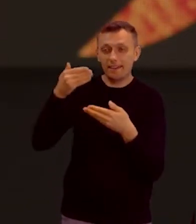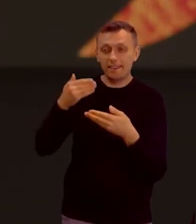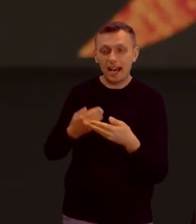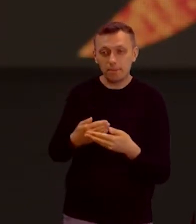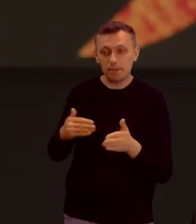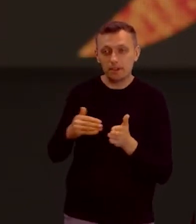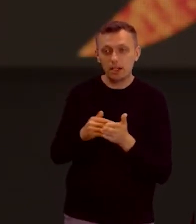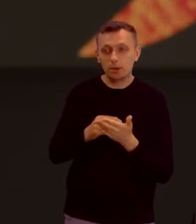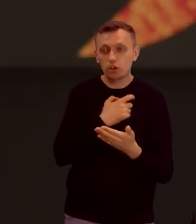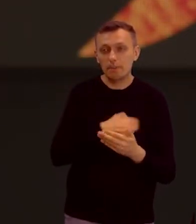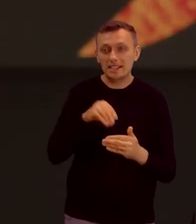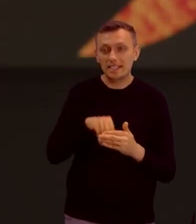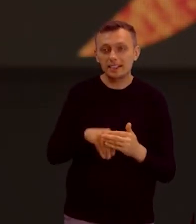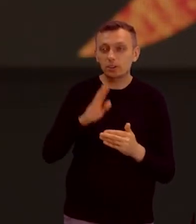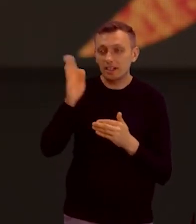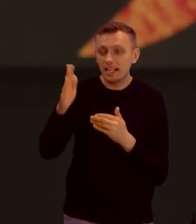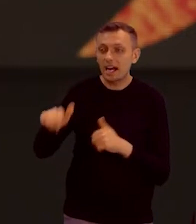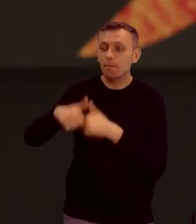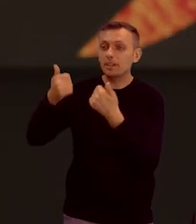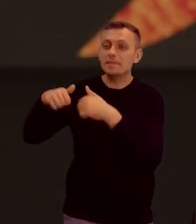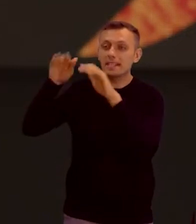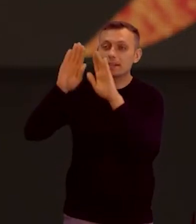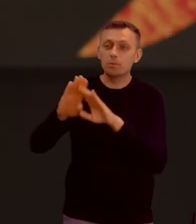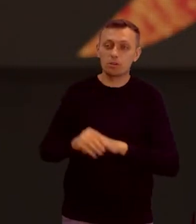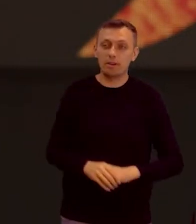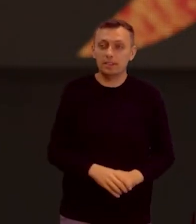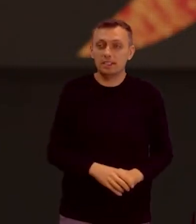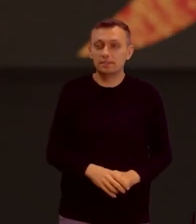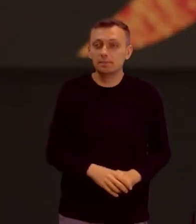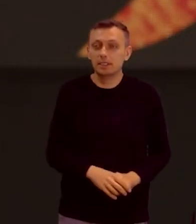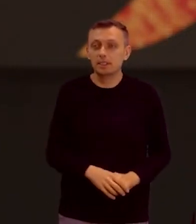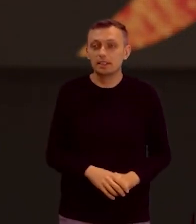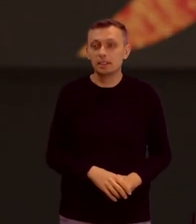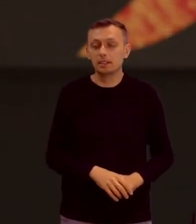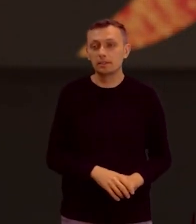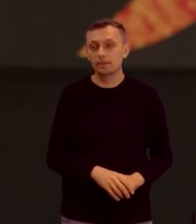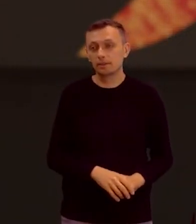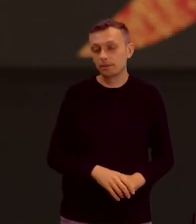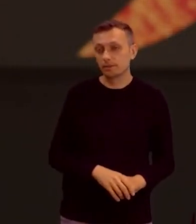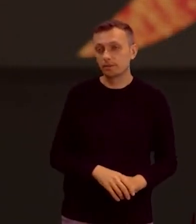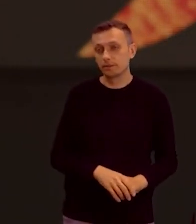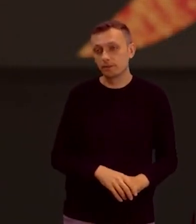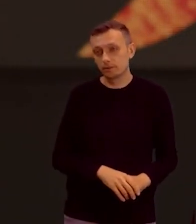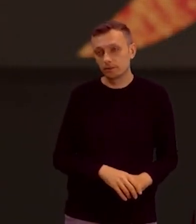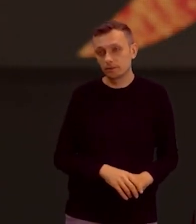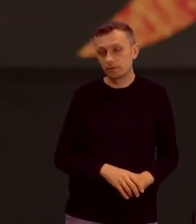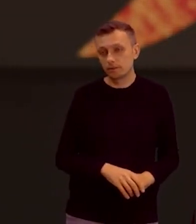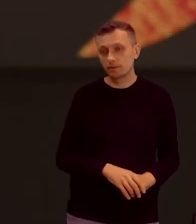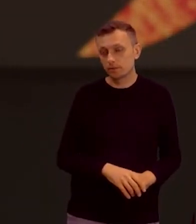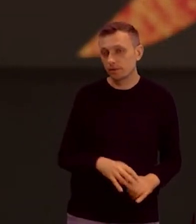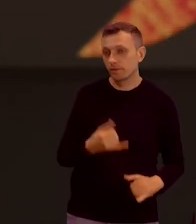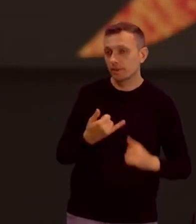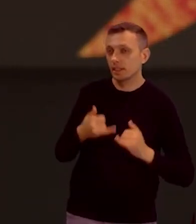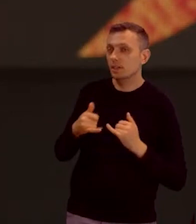I posłuchajcie tego zdania. Im większe obietnice Boże skierowane w stosunku do życia naszych